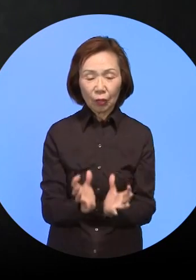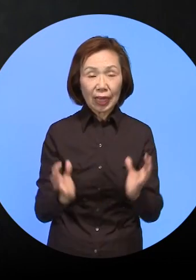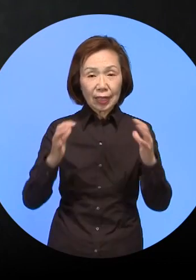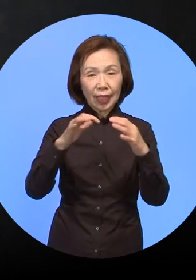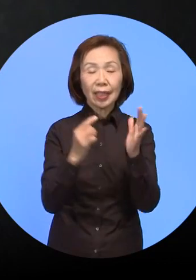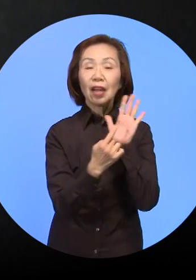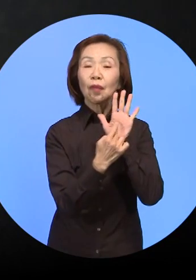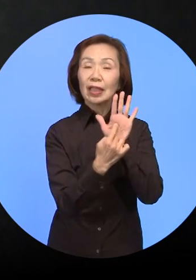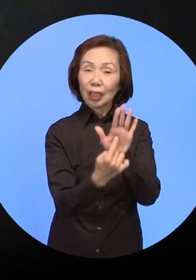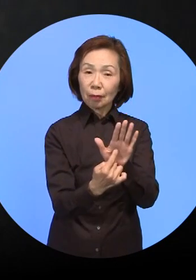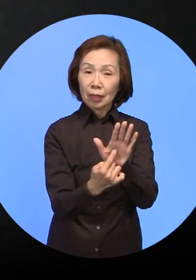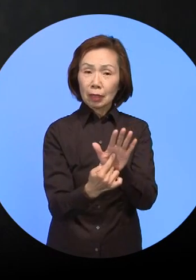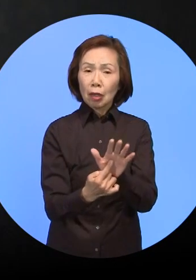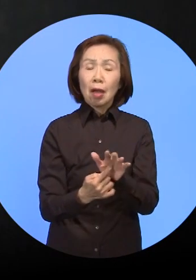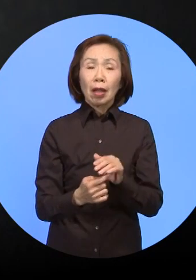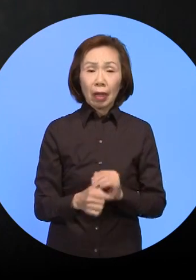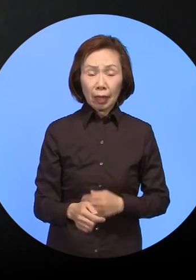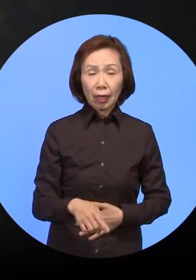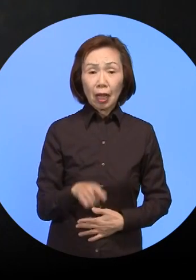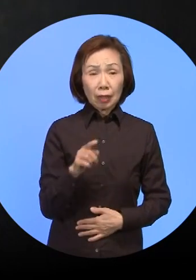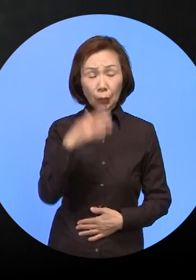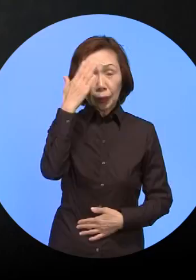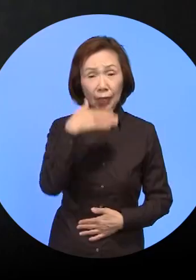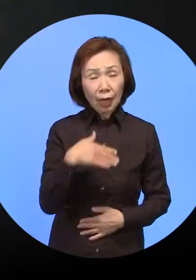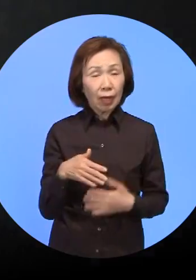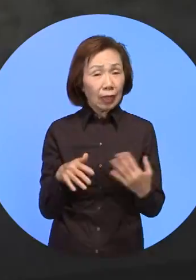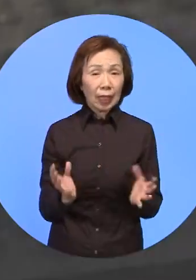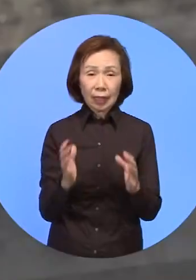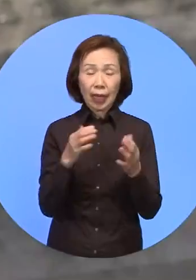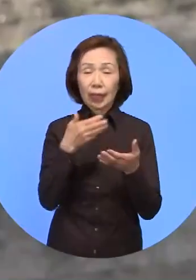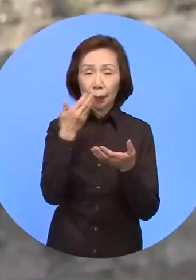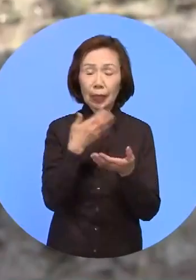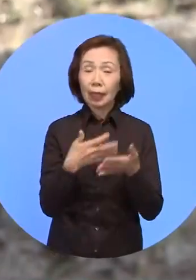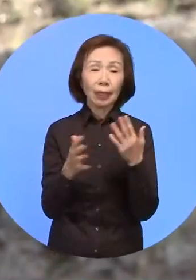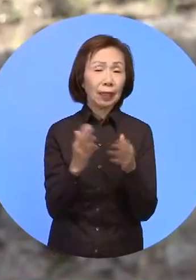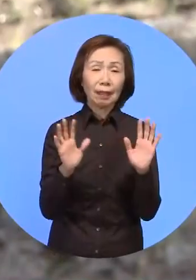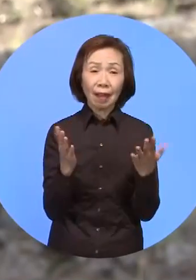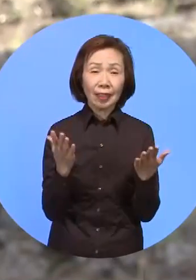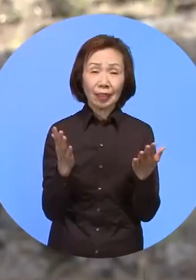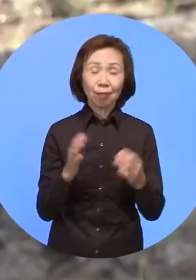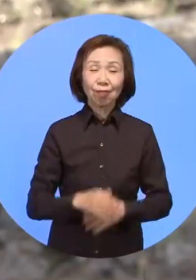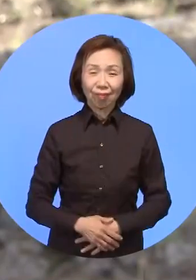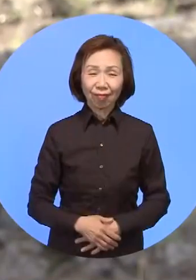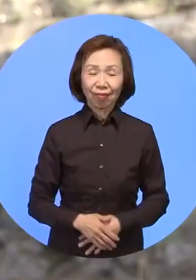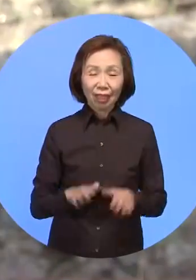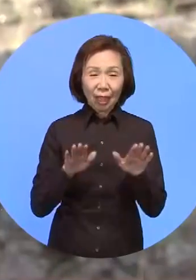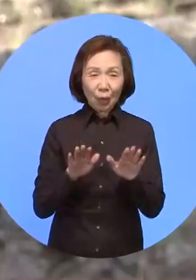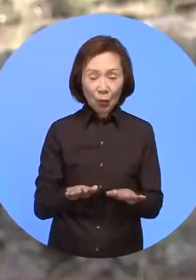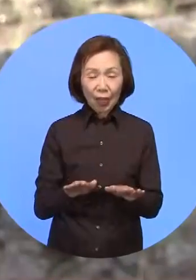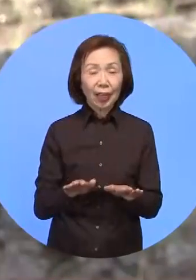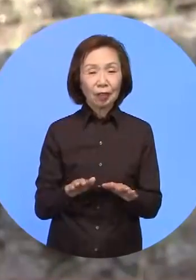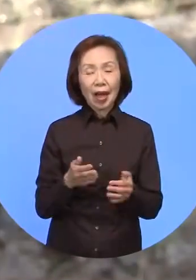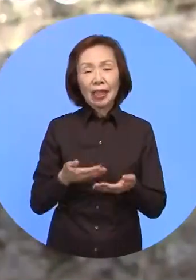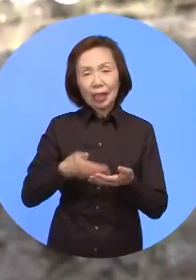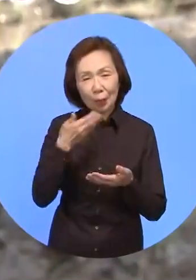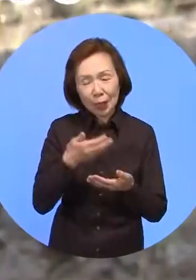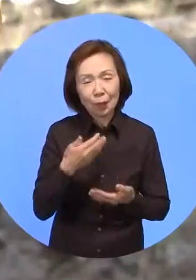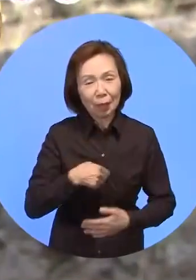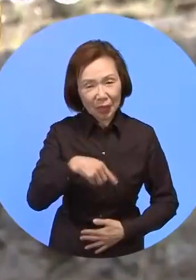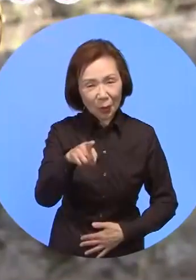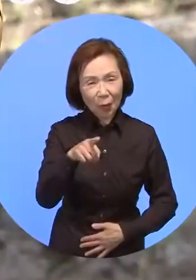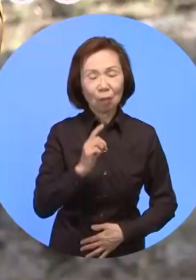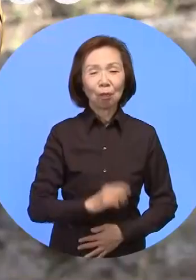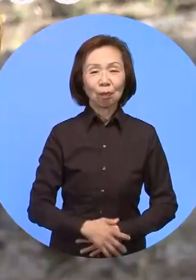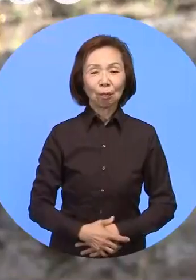。え、そんな野菜食べたことない？それでは今回はスイタクワイを食べてみましょ